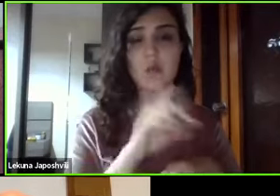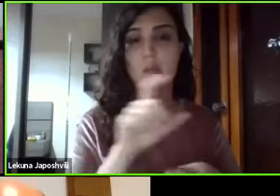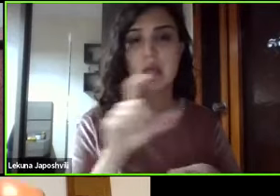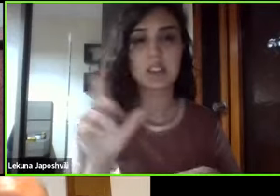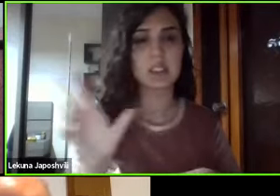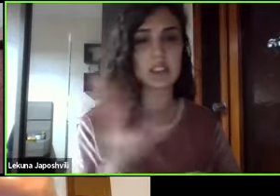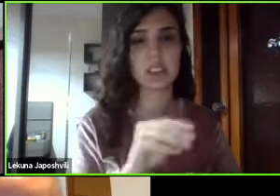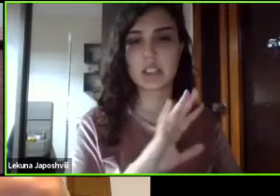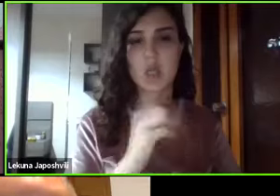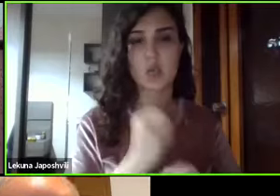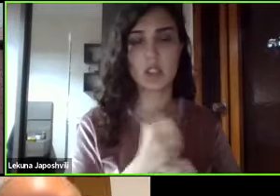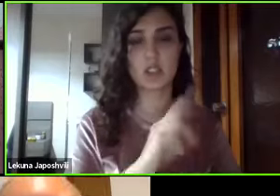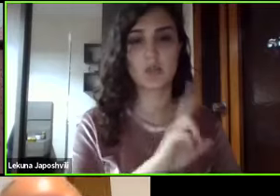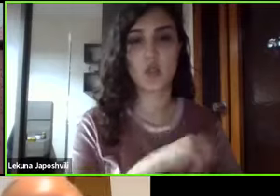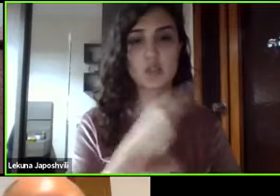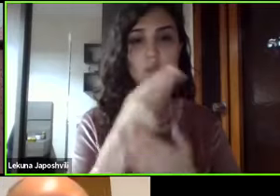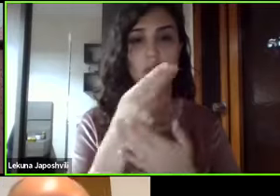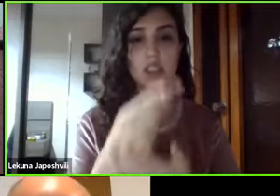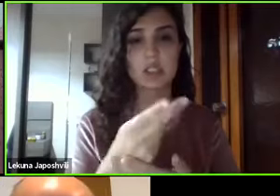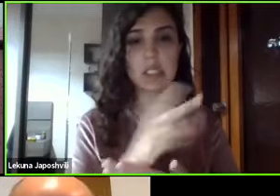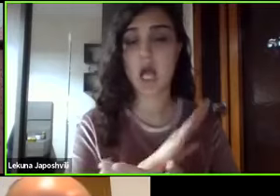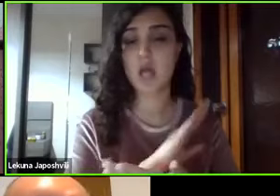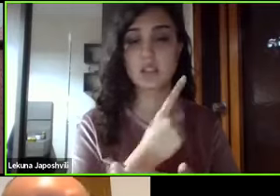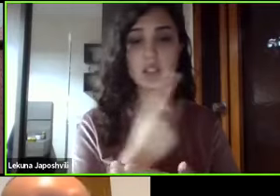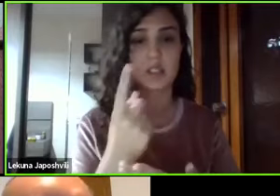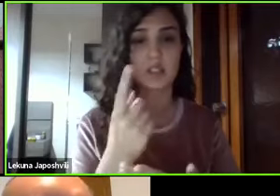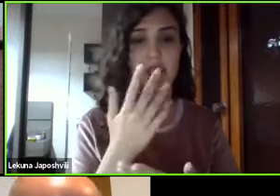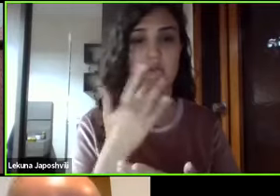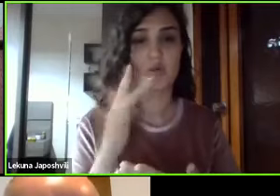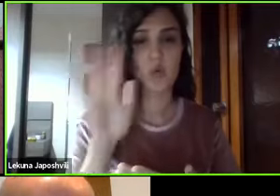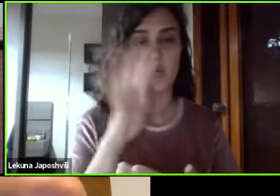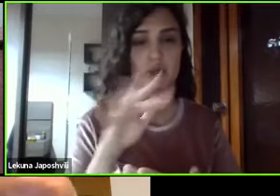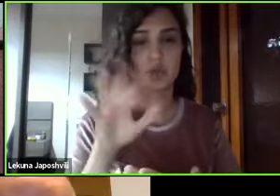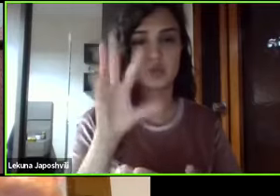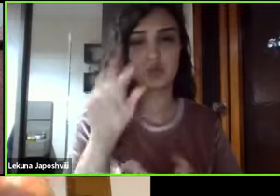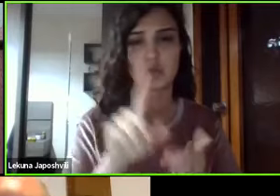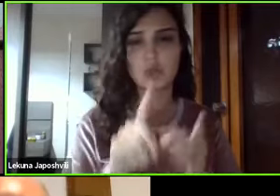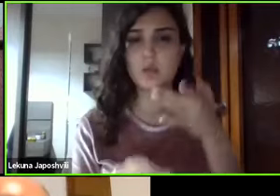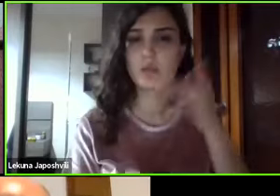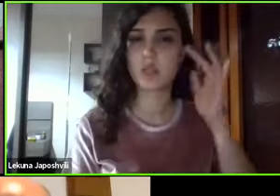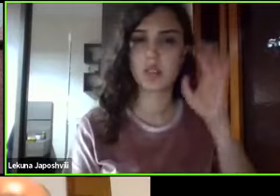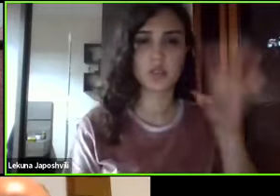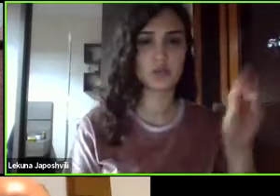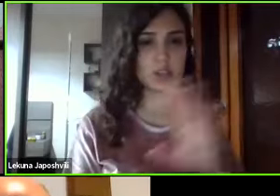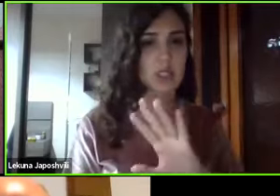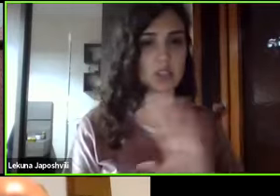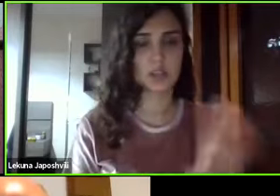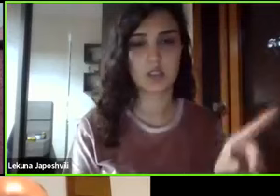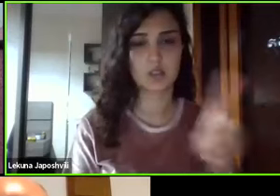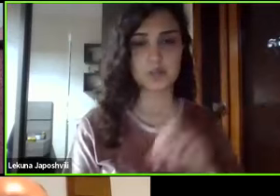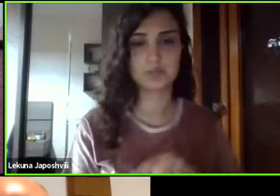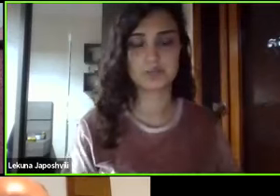უკეთებენ ჰოსპიტალიზაციას, არც ერთ ევროპის ქვეყანაში და არც ამერიკაში და არც არსად.